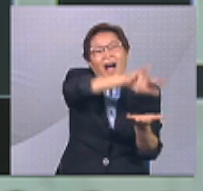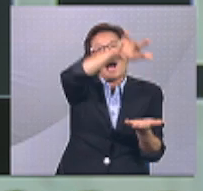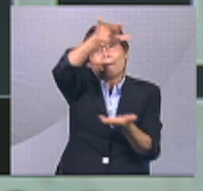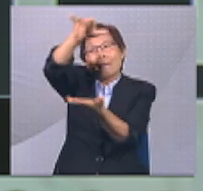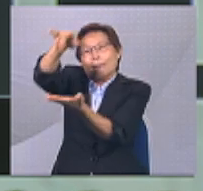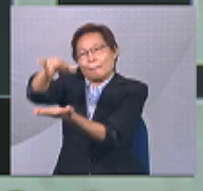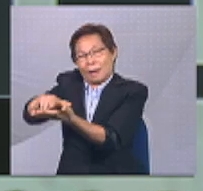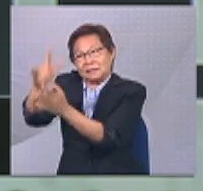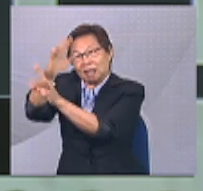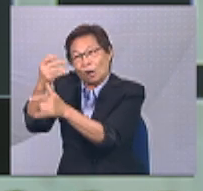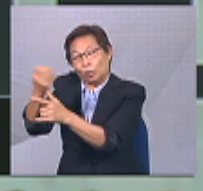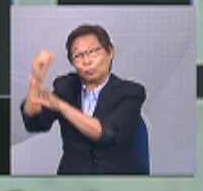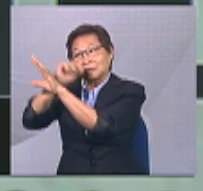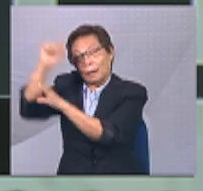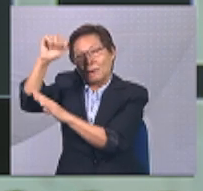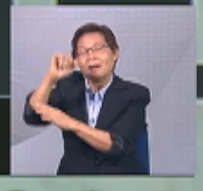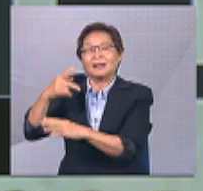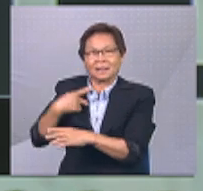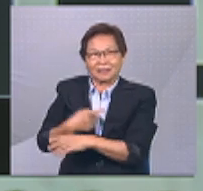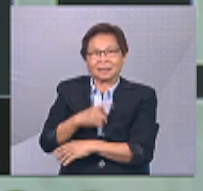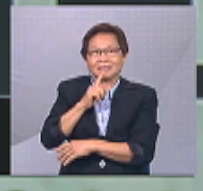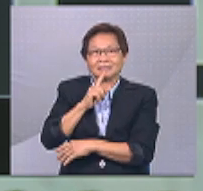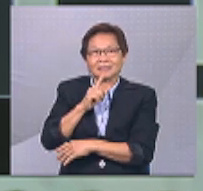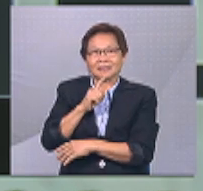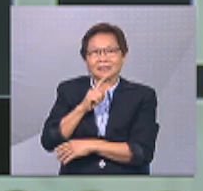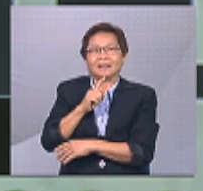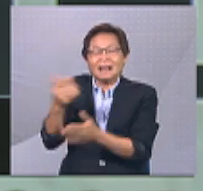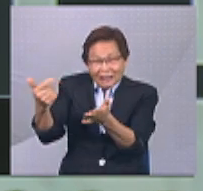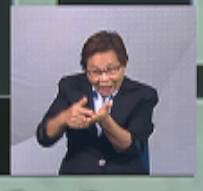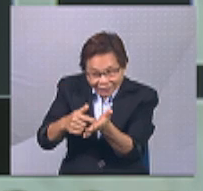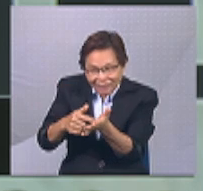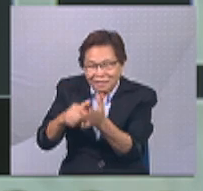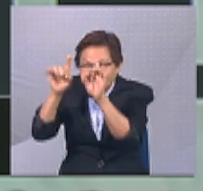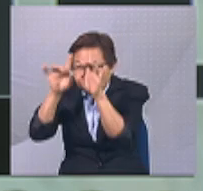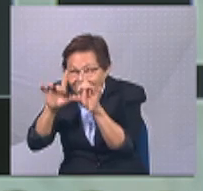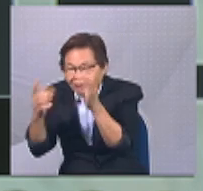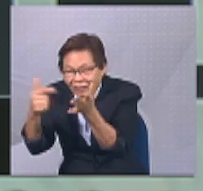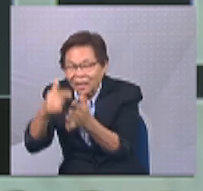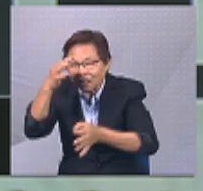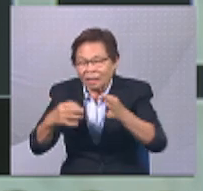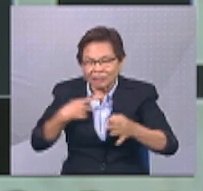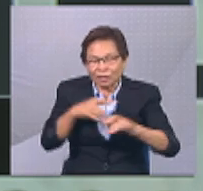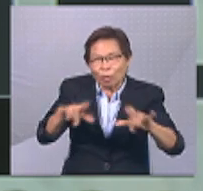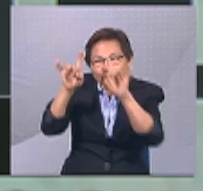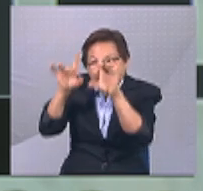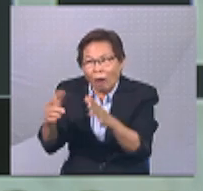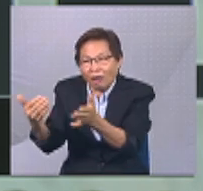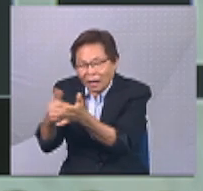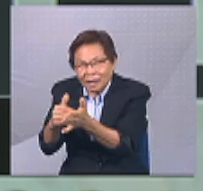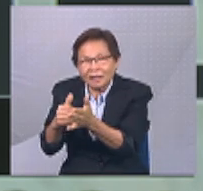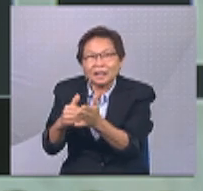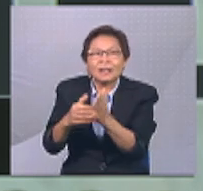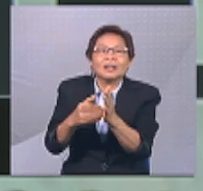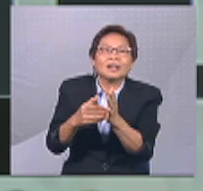Sarawak ataupun Sabah, kita pastikan kita menjalankan saringan. Jadi kalau kita menjalankan saringan, contohnya thermal